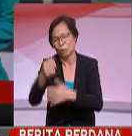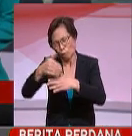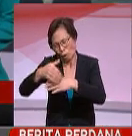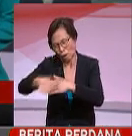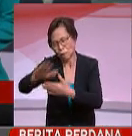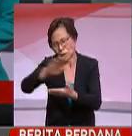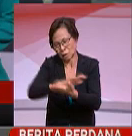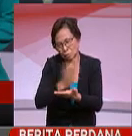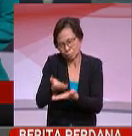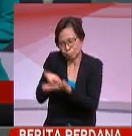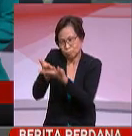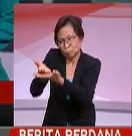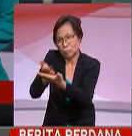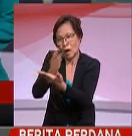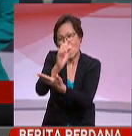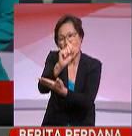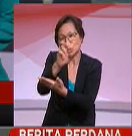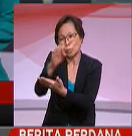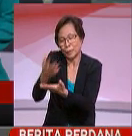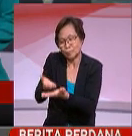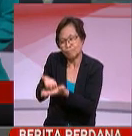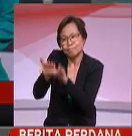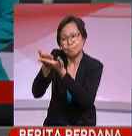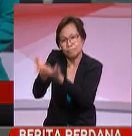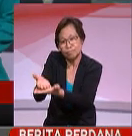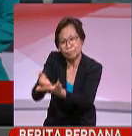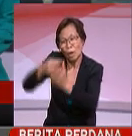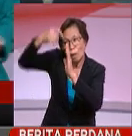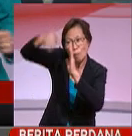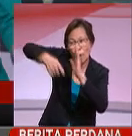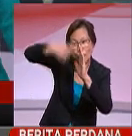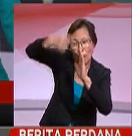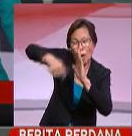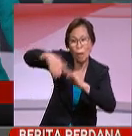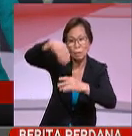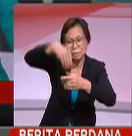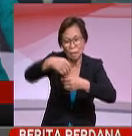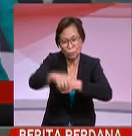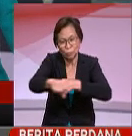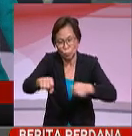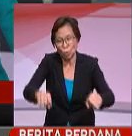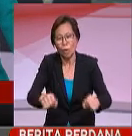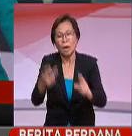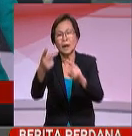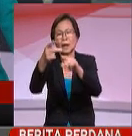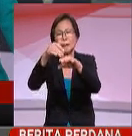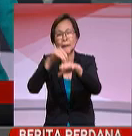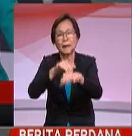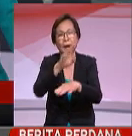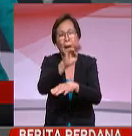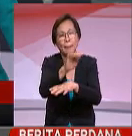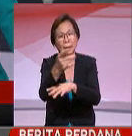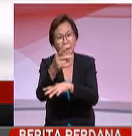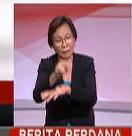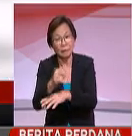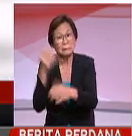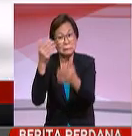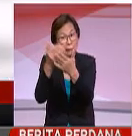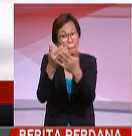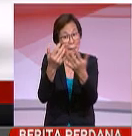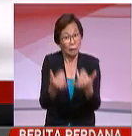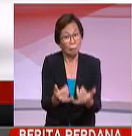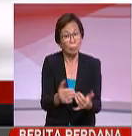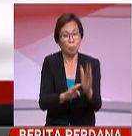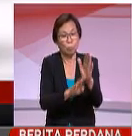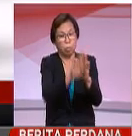menghantar kertas cadangan prosedur operasi standard SOP penggambaran dalam studio kepada pihak MKN. Setakat ini,